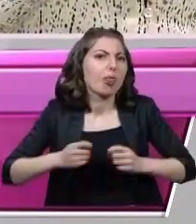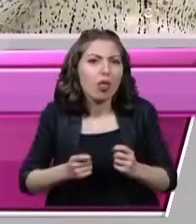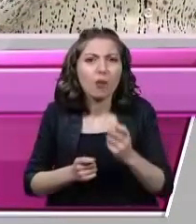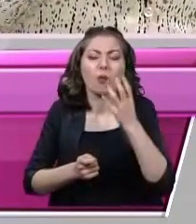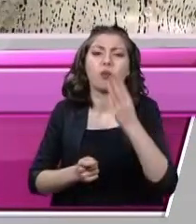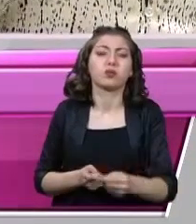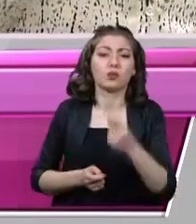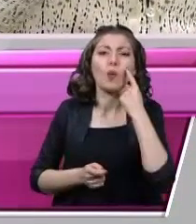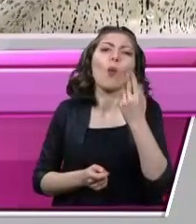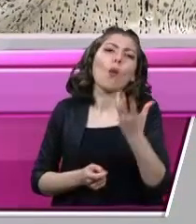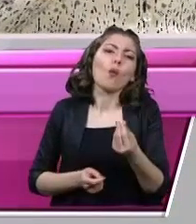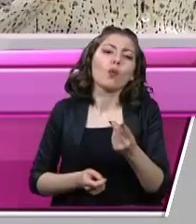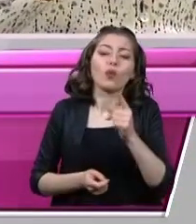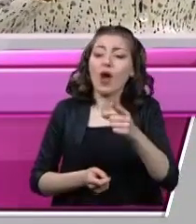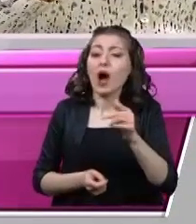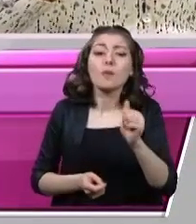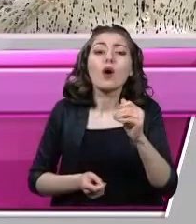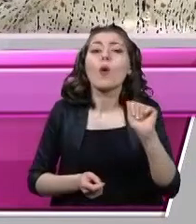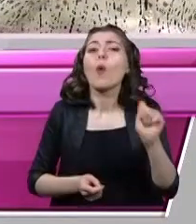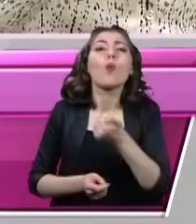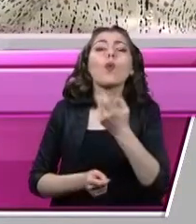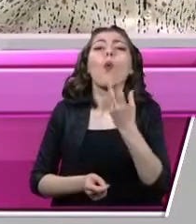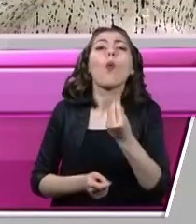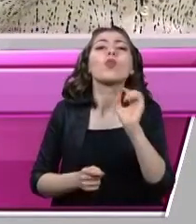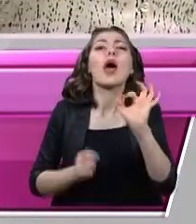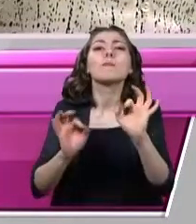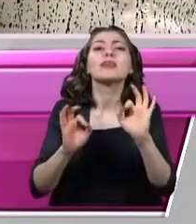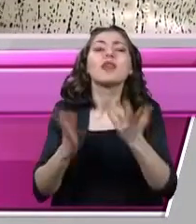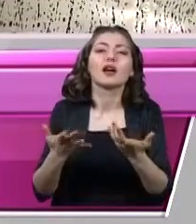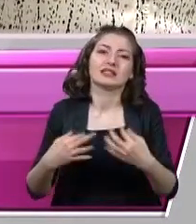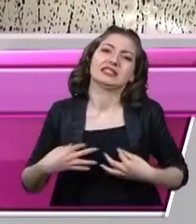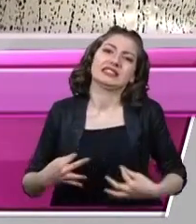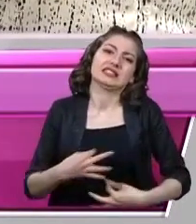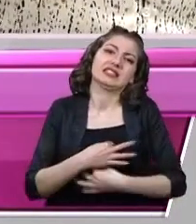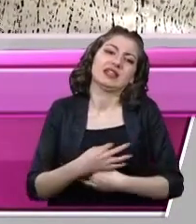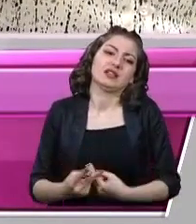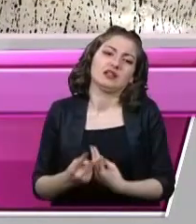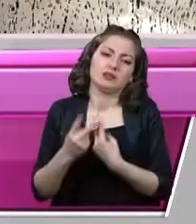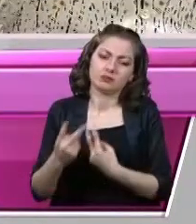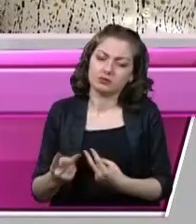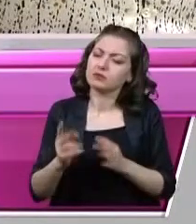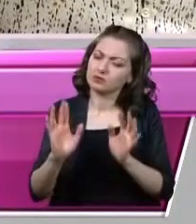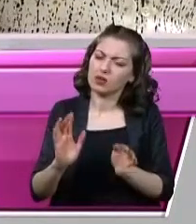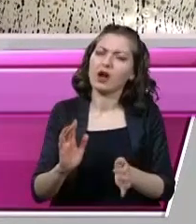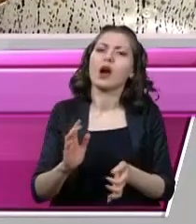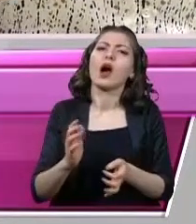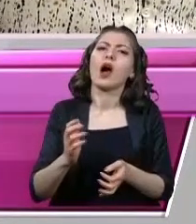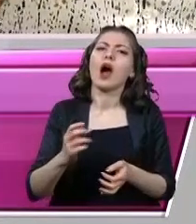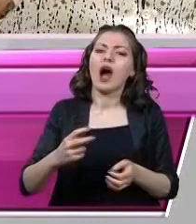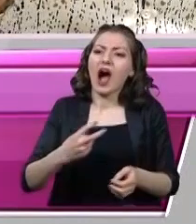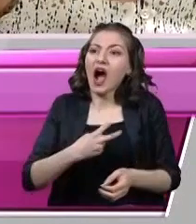bizim en çok korumamız gereken duygunun saygı olduğuna inanıyorum Aşk süreli bir şey hocamın da dediği gibi